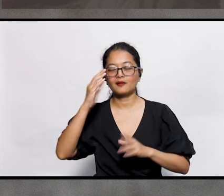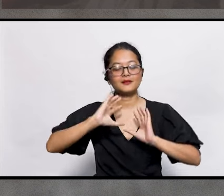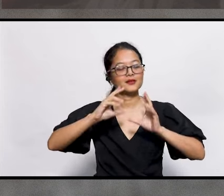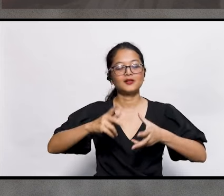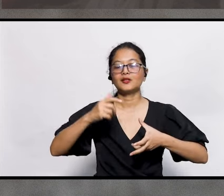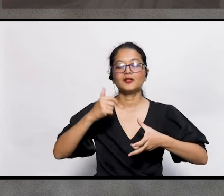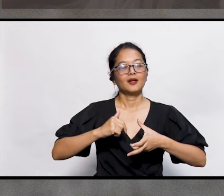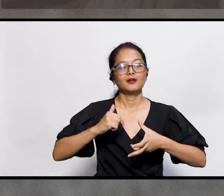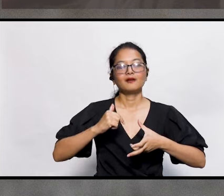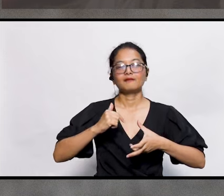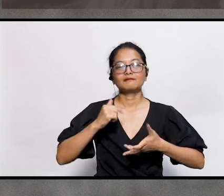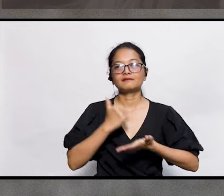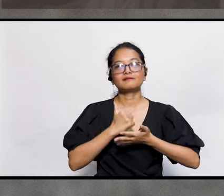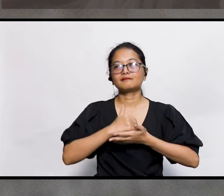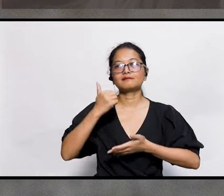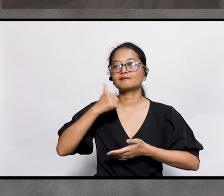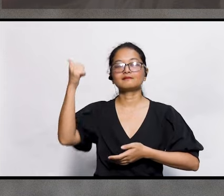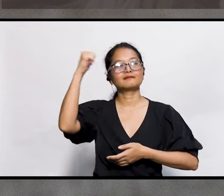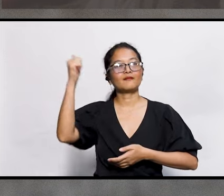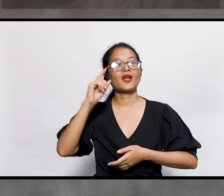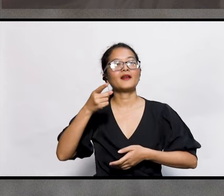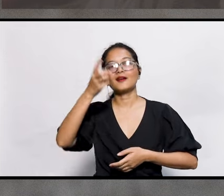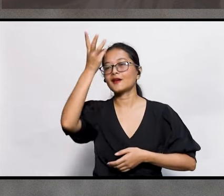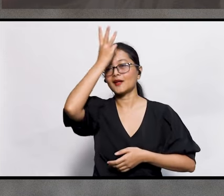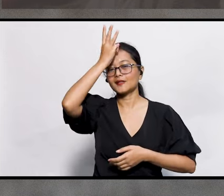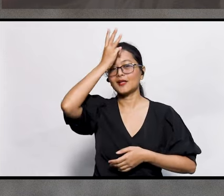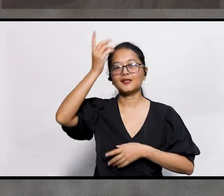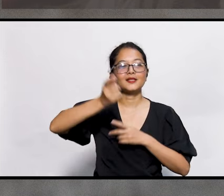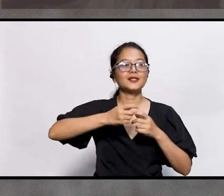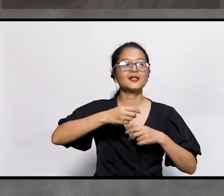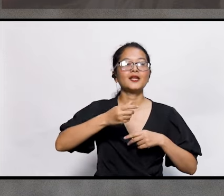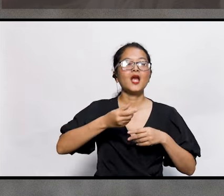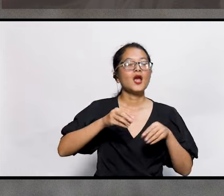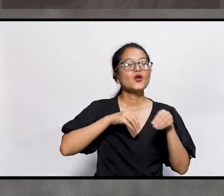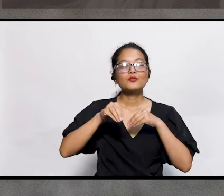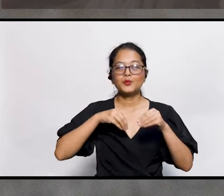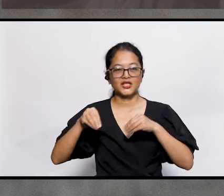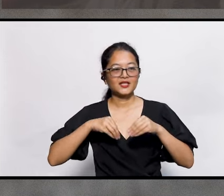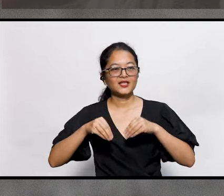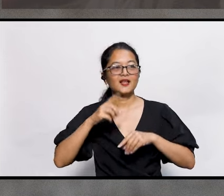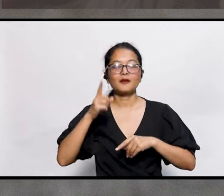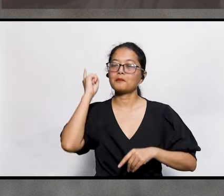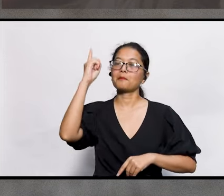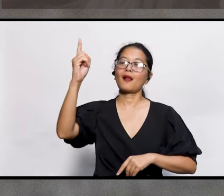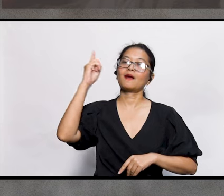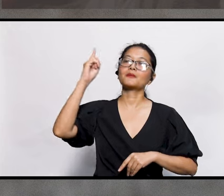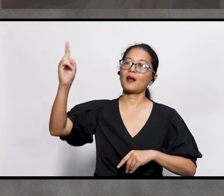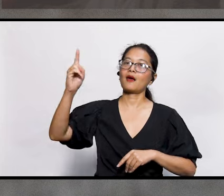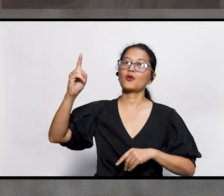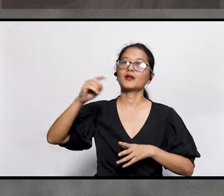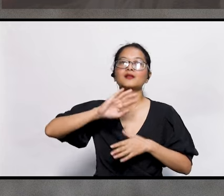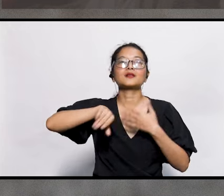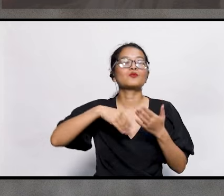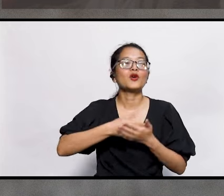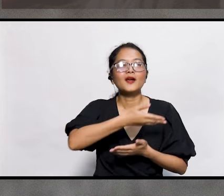dunia sekuler ada raja-raja di bisnis ada pahlawan-pahlawan di dalam marketplace yang anda akan